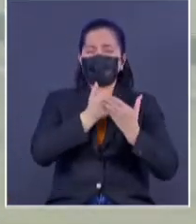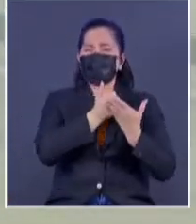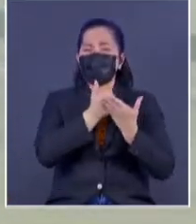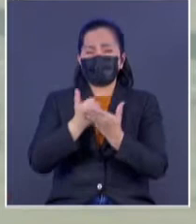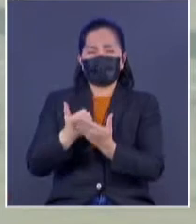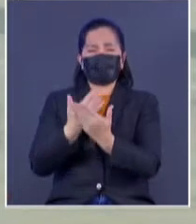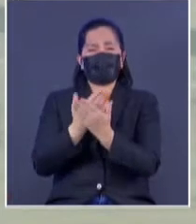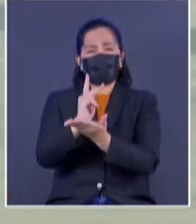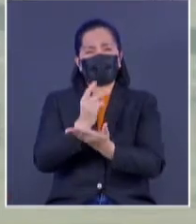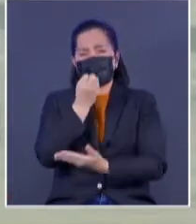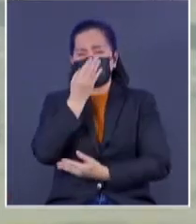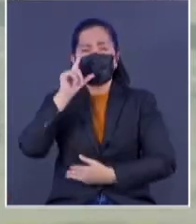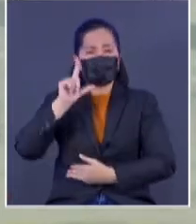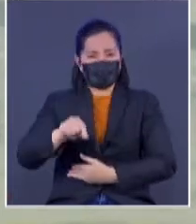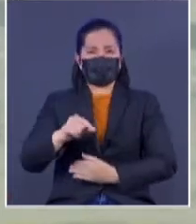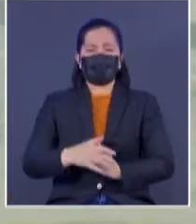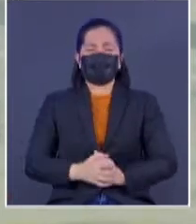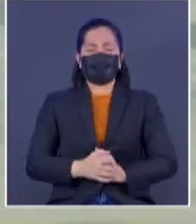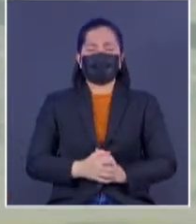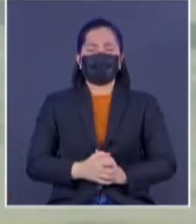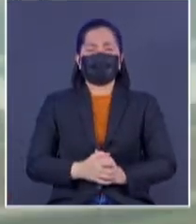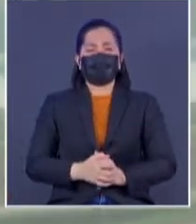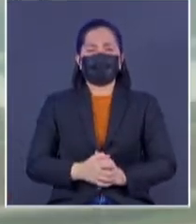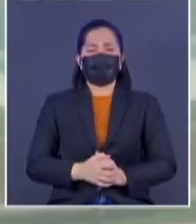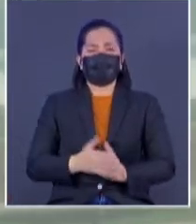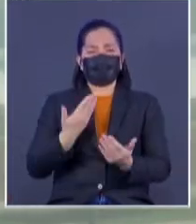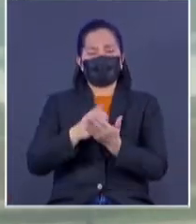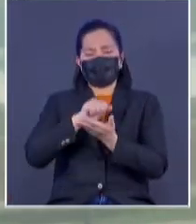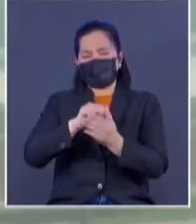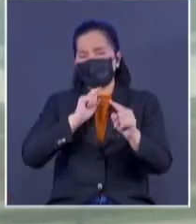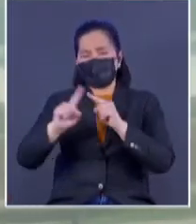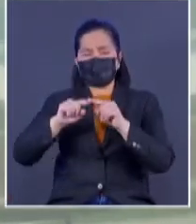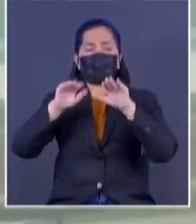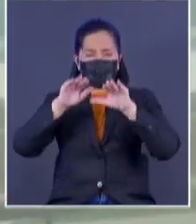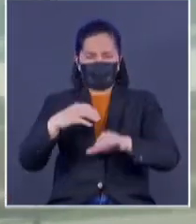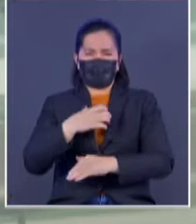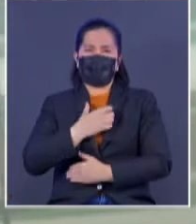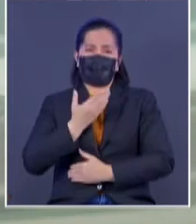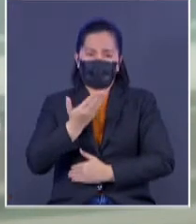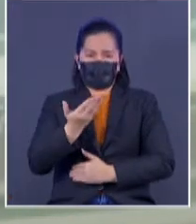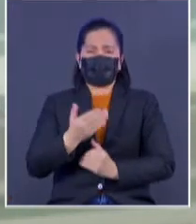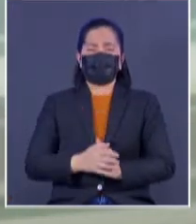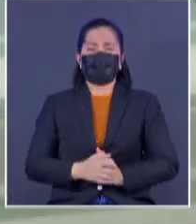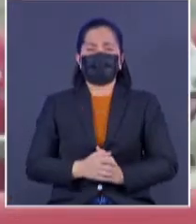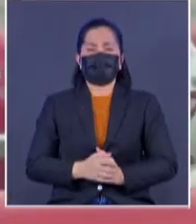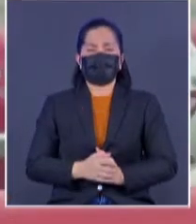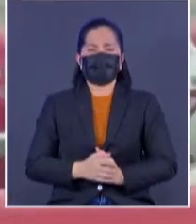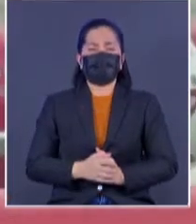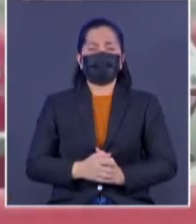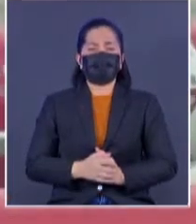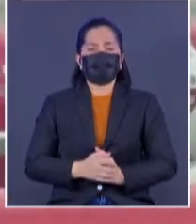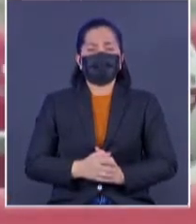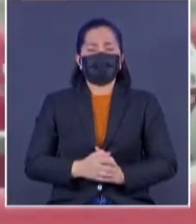าสินเชื่อดอกเบี้ยต่ำหรือว่าซอฟต์โลนรวมถึงการลดค่าธรรมเนียมค่าบริการต่างๆเนี่ยนะครับก็เป็นประเด็นมาตั้งแต่เมื่อวัน2วันที่ผ่านม